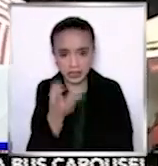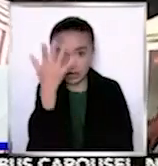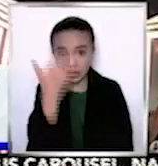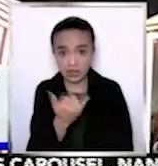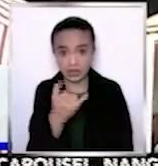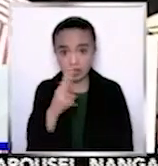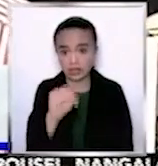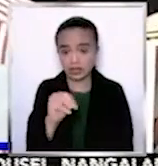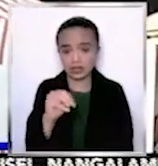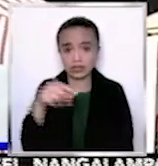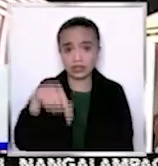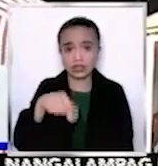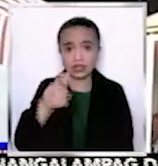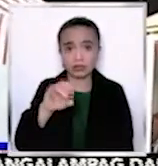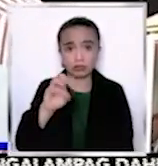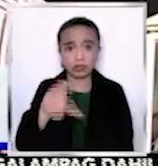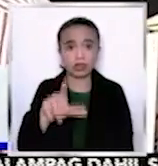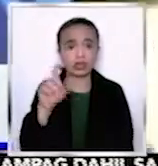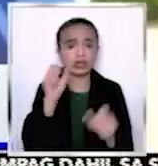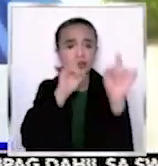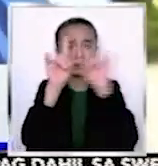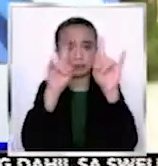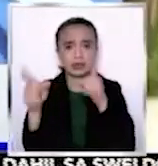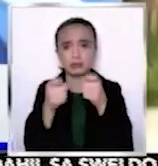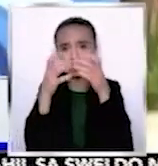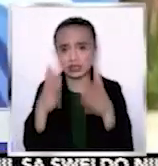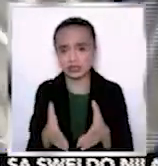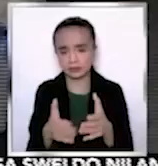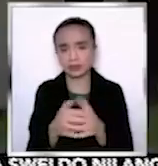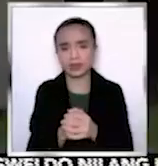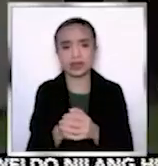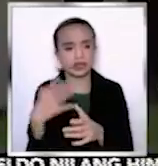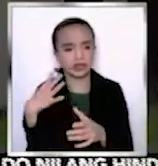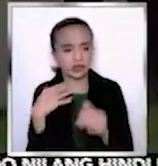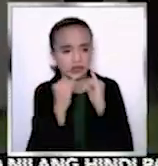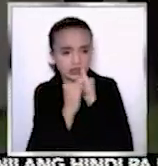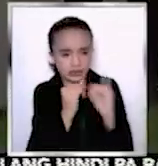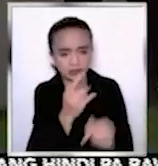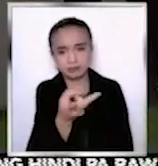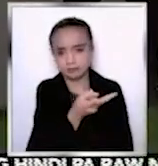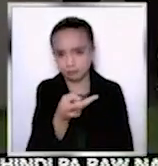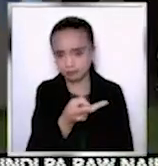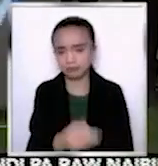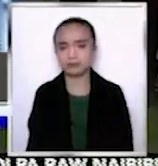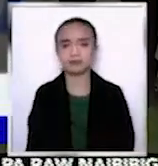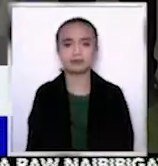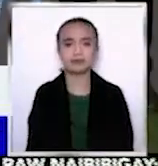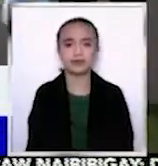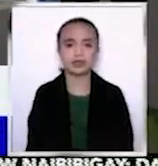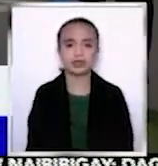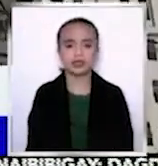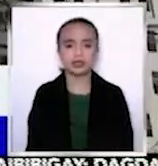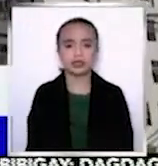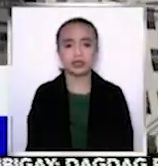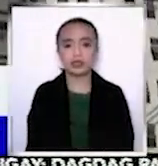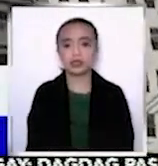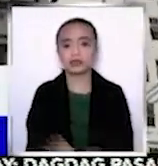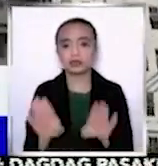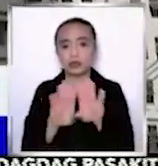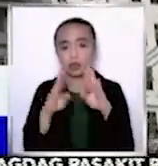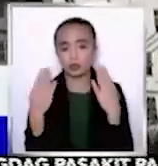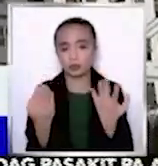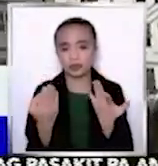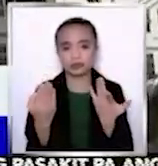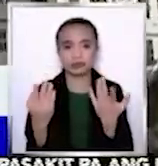Quiboloy. Kinukuhanan namin ng panig sina Marcos at Pastor Quiboloy. Sa inaugurasyon ng Tondominium 1 sa Vitas